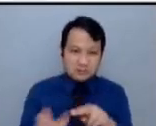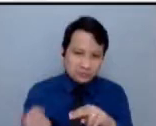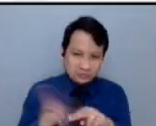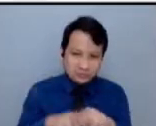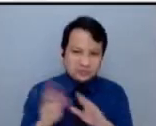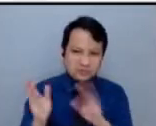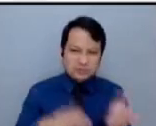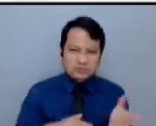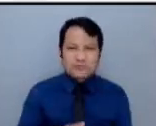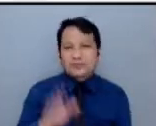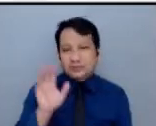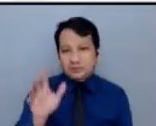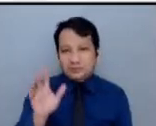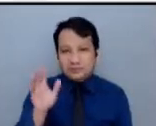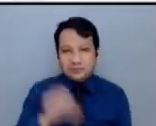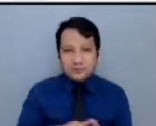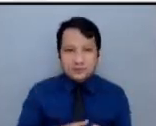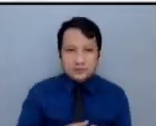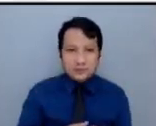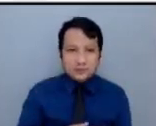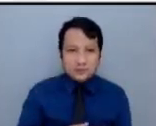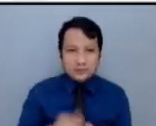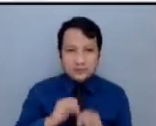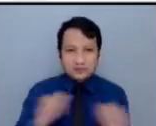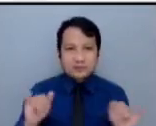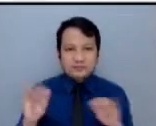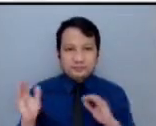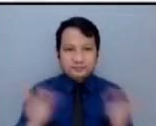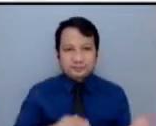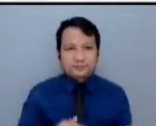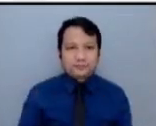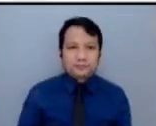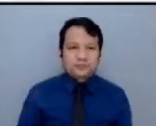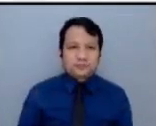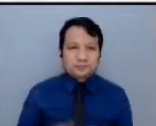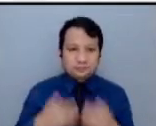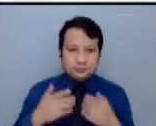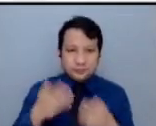50,739 na ang mga namatay dahil sa COVID-19.